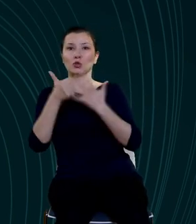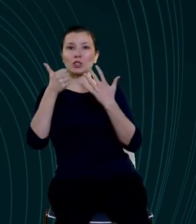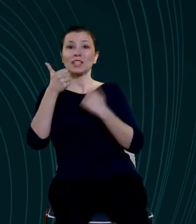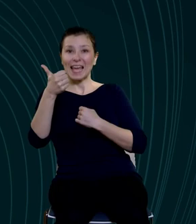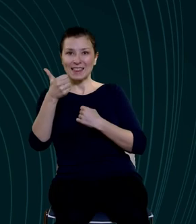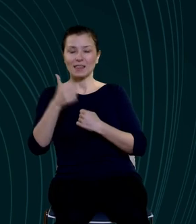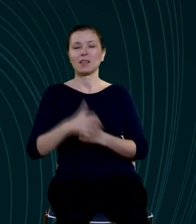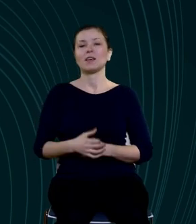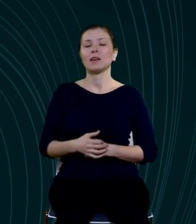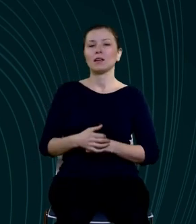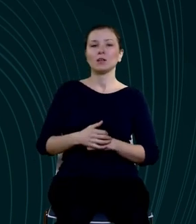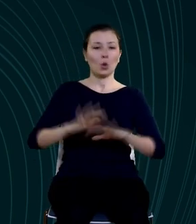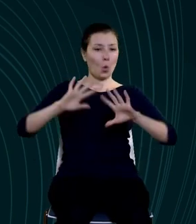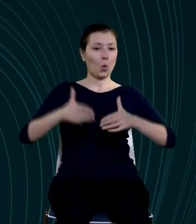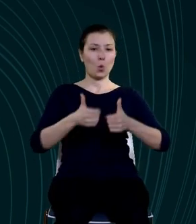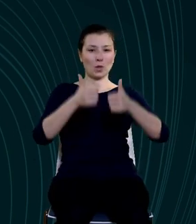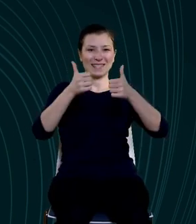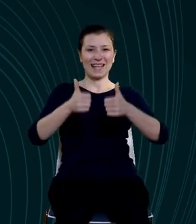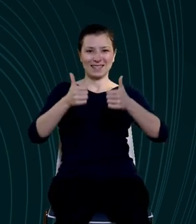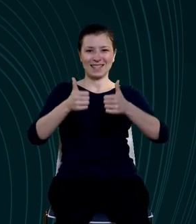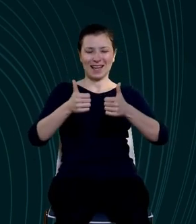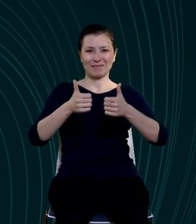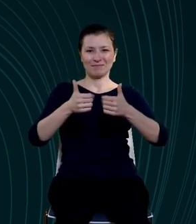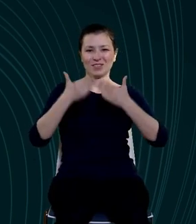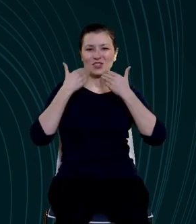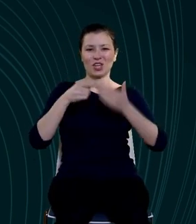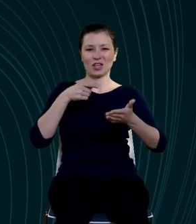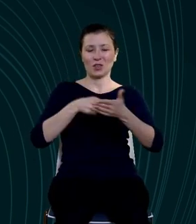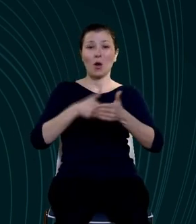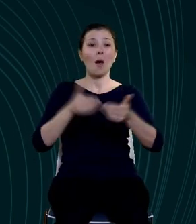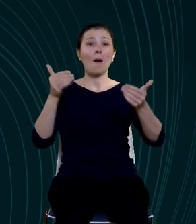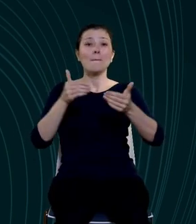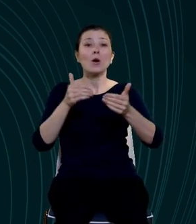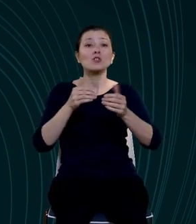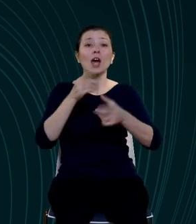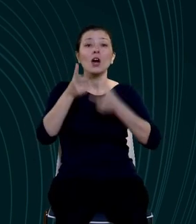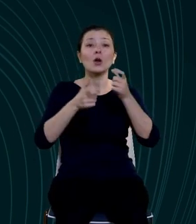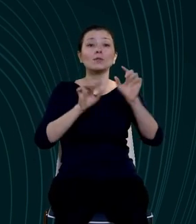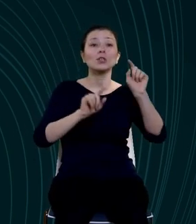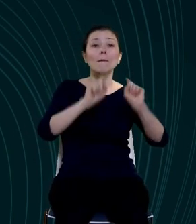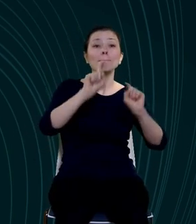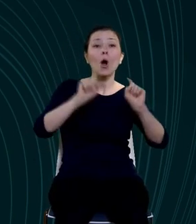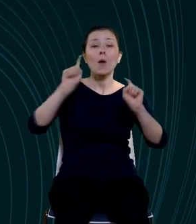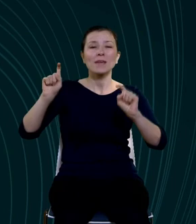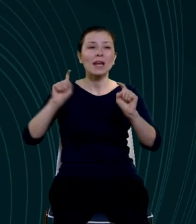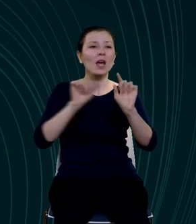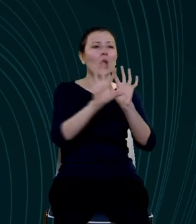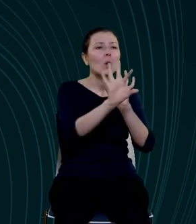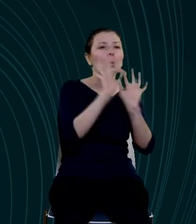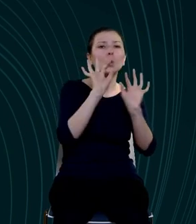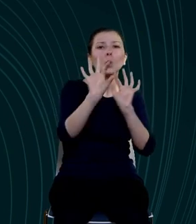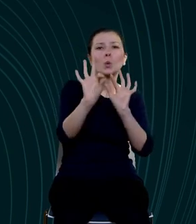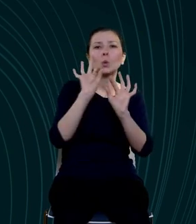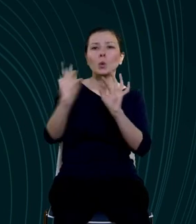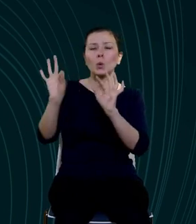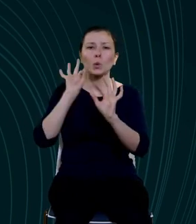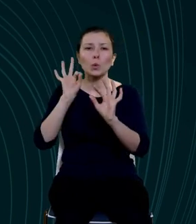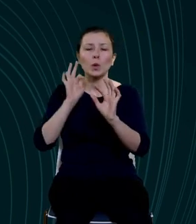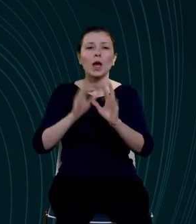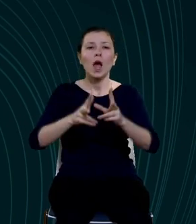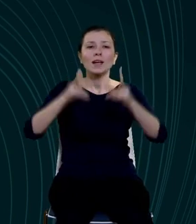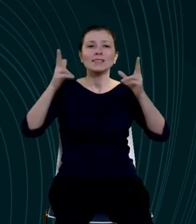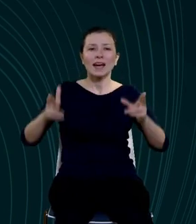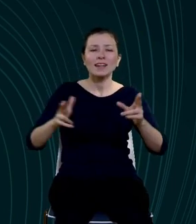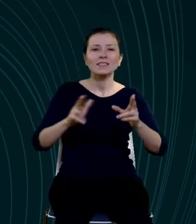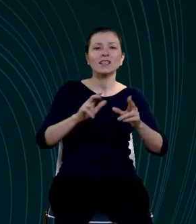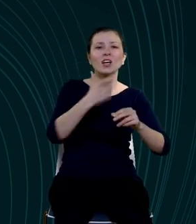które pozwalają na pomiary selektywne pola elektromagnetycznego w zakresie częstotliwości od 100